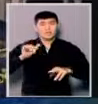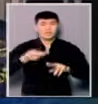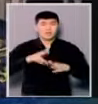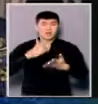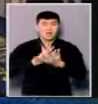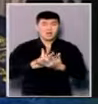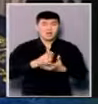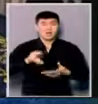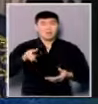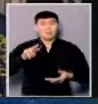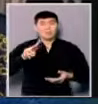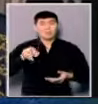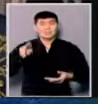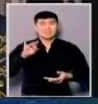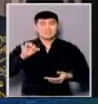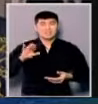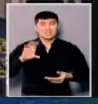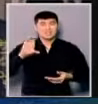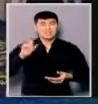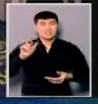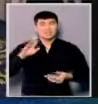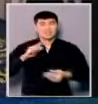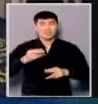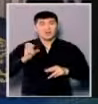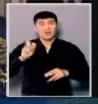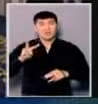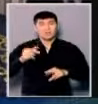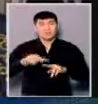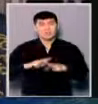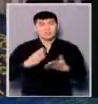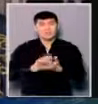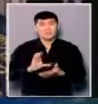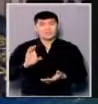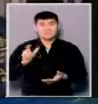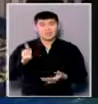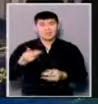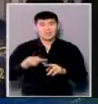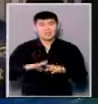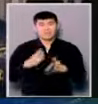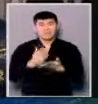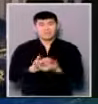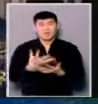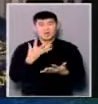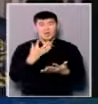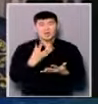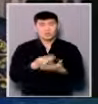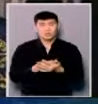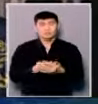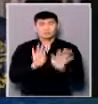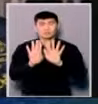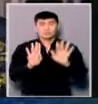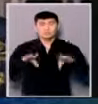ағамыз, Нұғыман Дияр дейтін ағамыз, Садықов Алмас дейтін ағамыз, Сағынғалиева Жаз дейтін қарындасымыз өздерінің